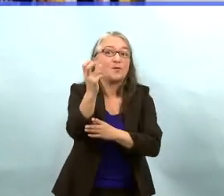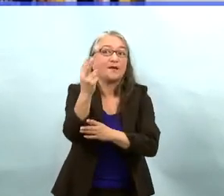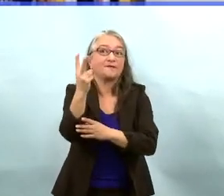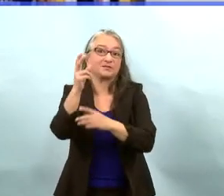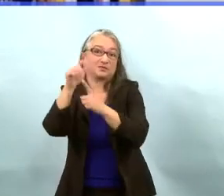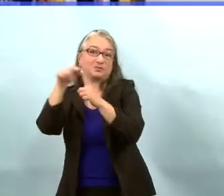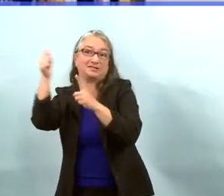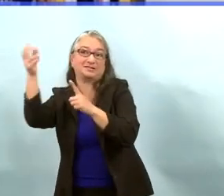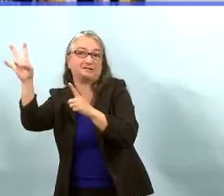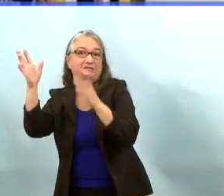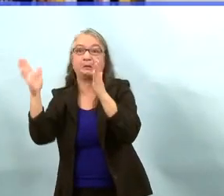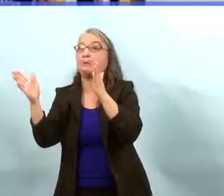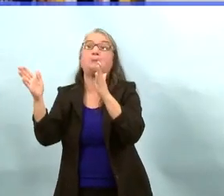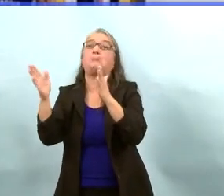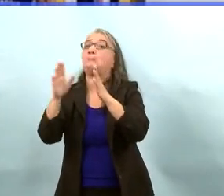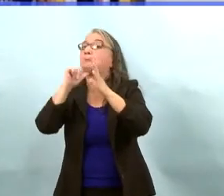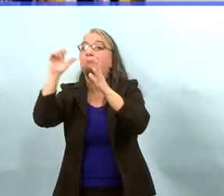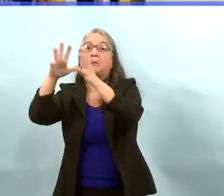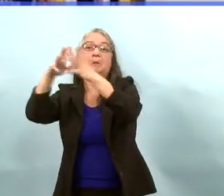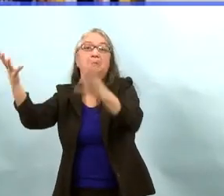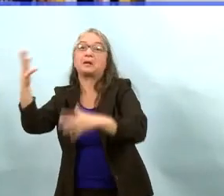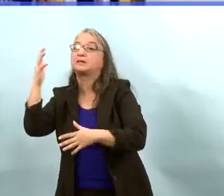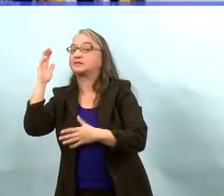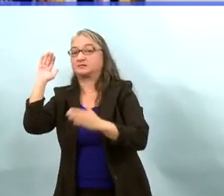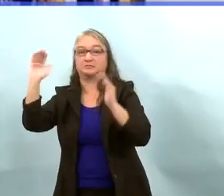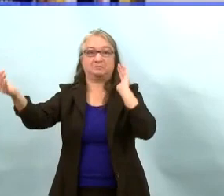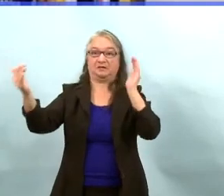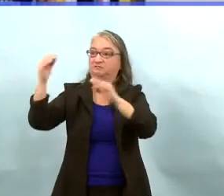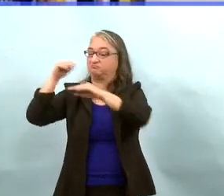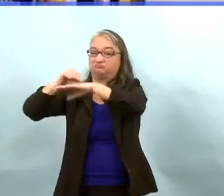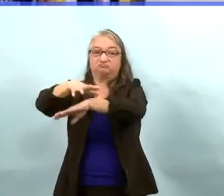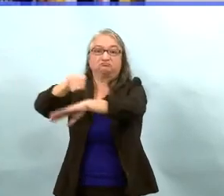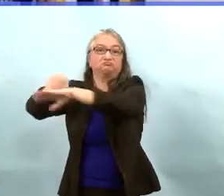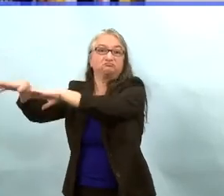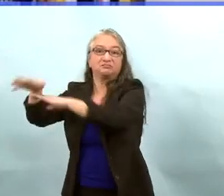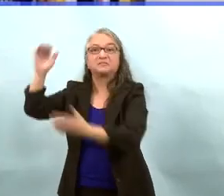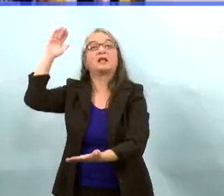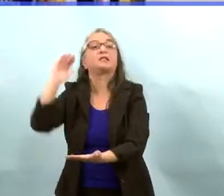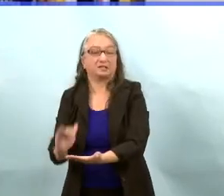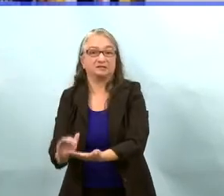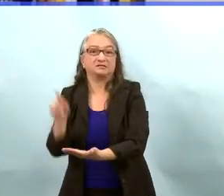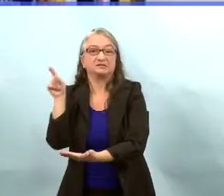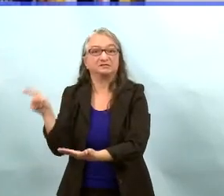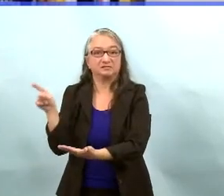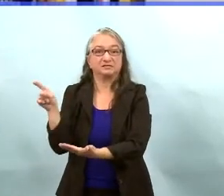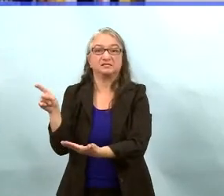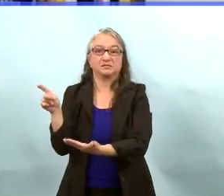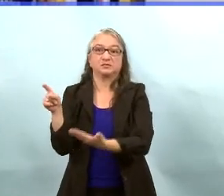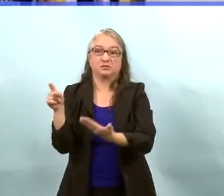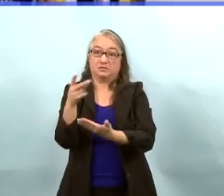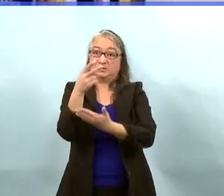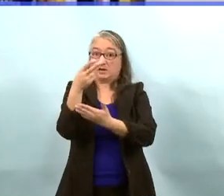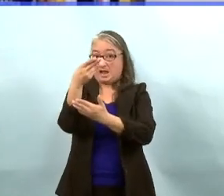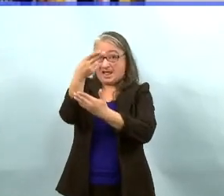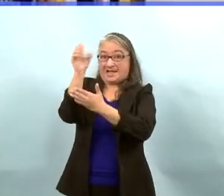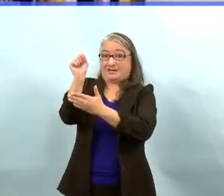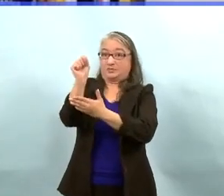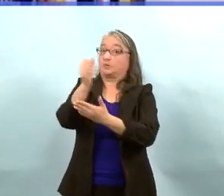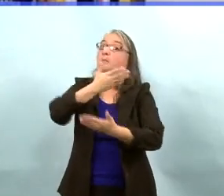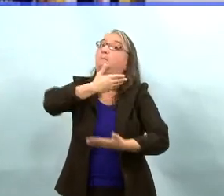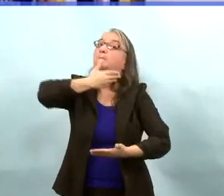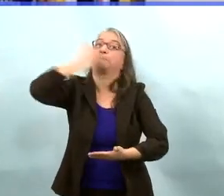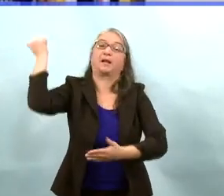d'écoles, lorsqu'on examine les foyers épidémiques dans les écoles et les taux, on a vu une baisse énorme du taux d'infection